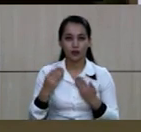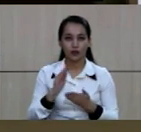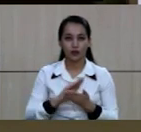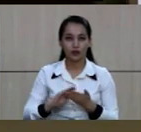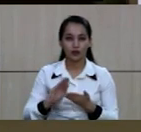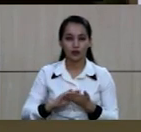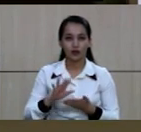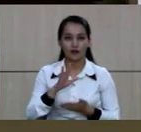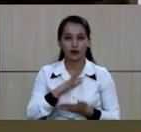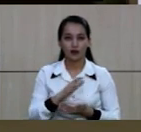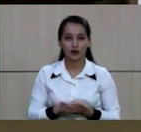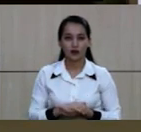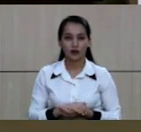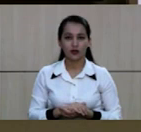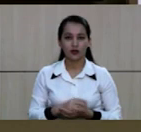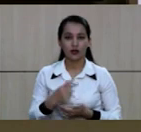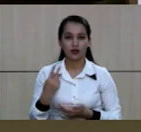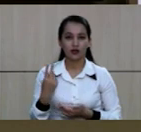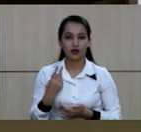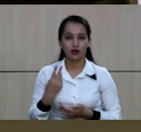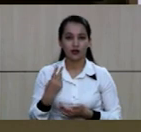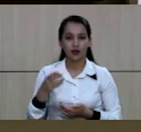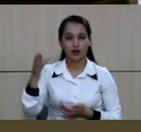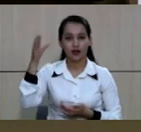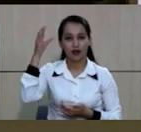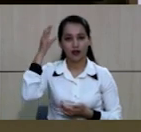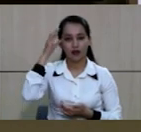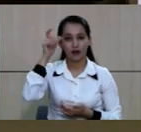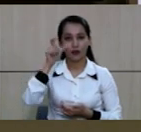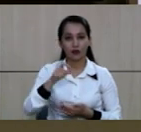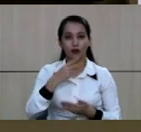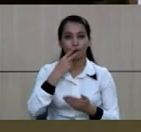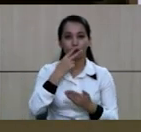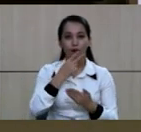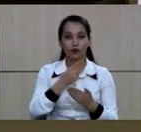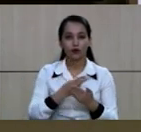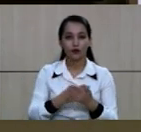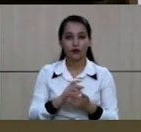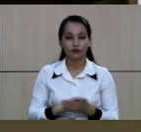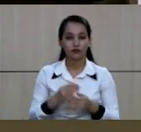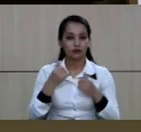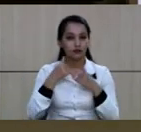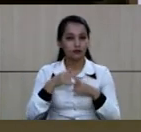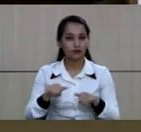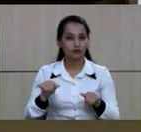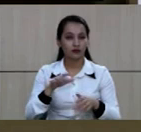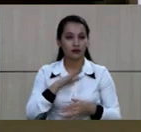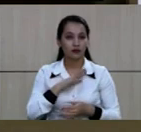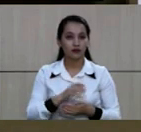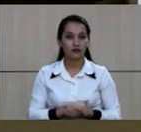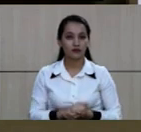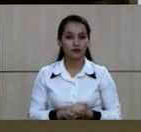тасвирланяпти. Ва буни бир билимдон, бир моҳир табиб кўриб, бу воқеадан ҳайратга тушиб турган бир